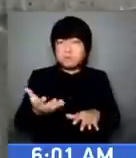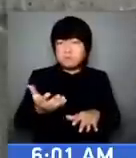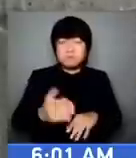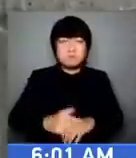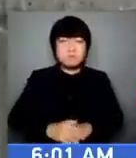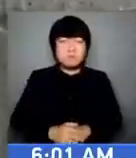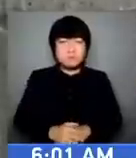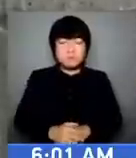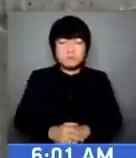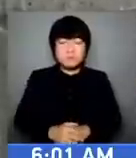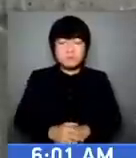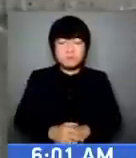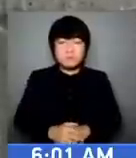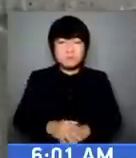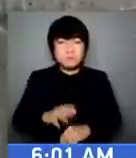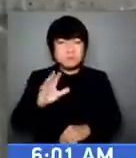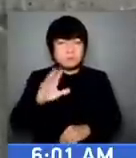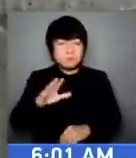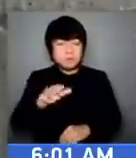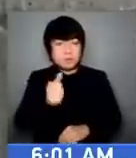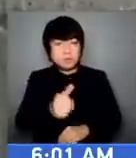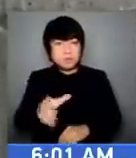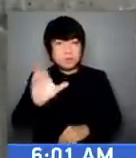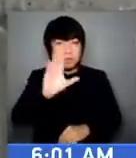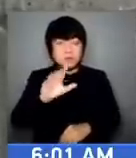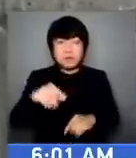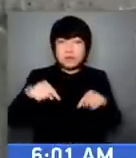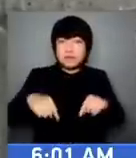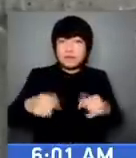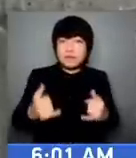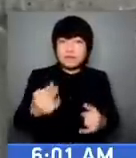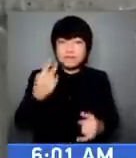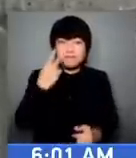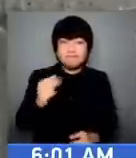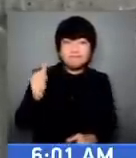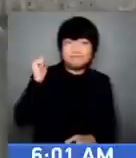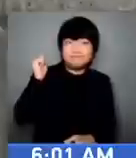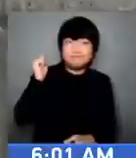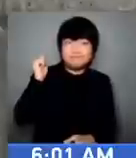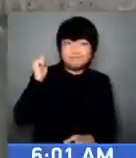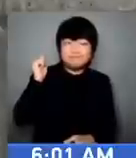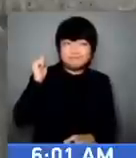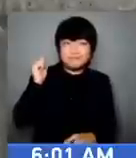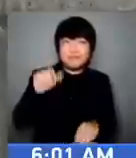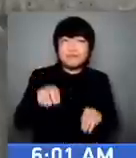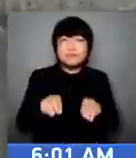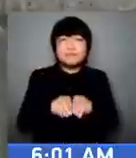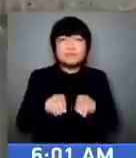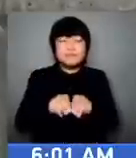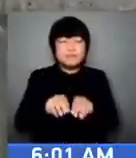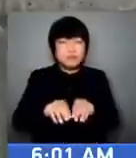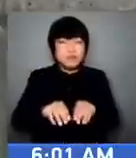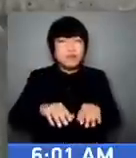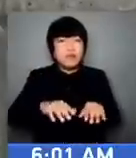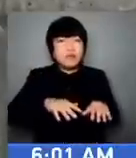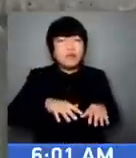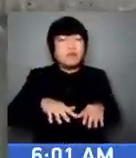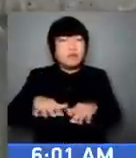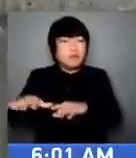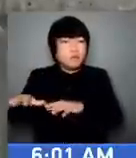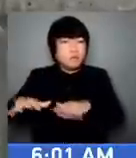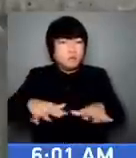Igan, good morning. Narito tayo sa ilalim ng Marikina Bridge. Makikita ninyo sa ating likuran, ito yung arumaragasang ilog na Marikina. At dito rin yung water